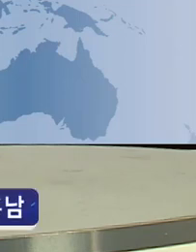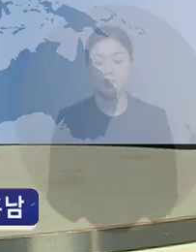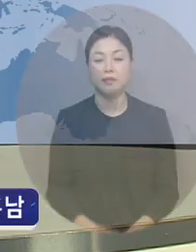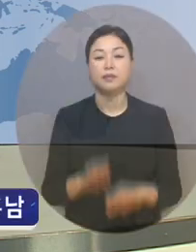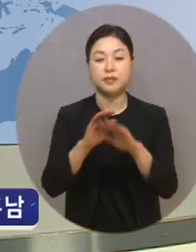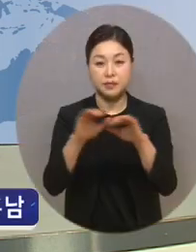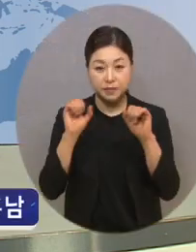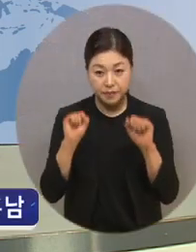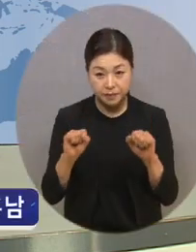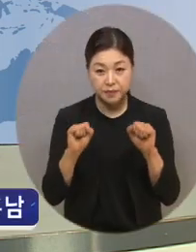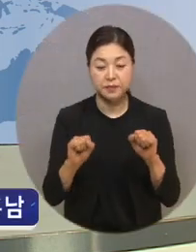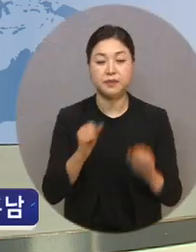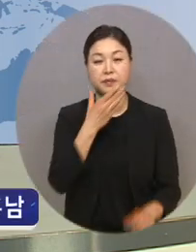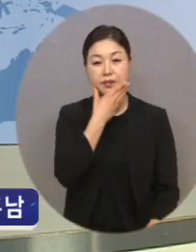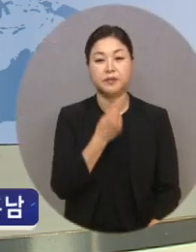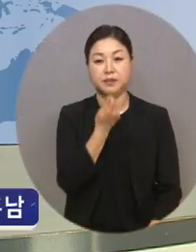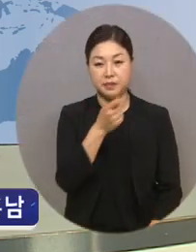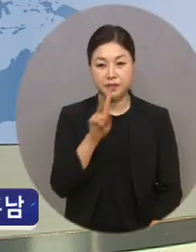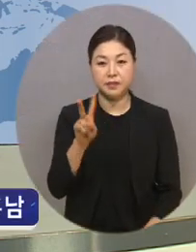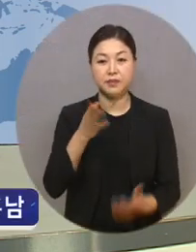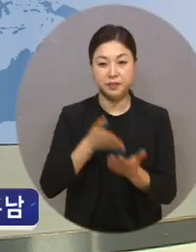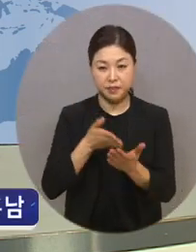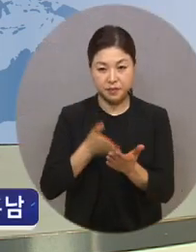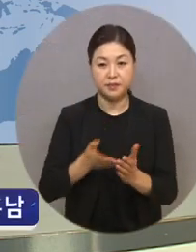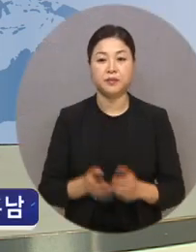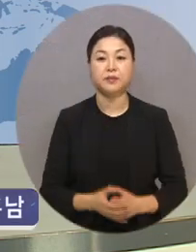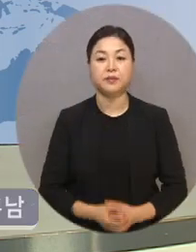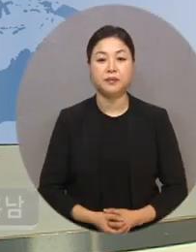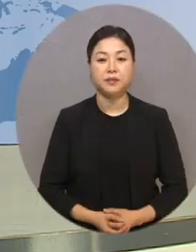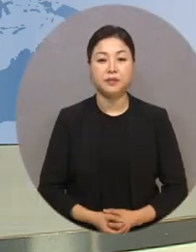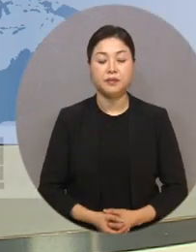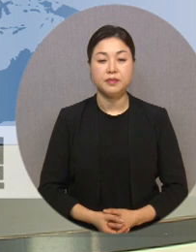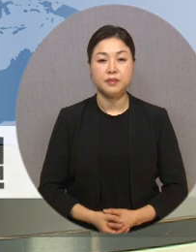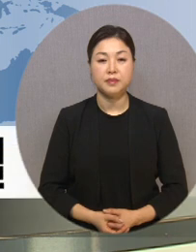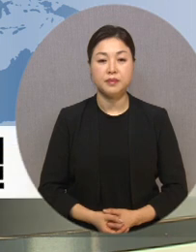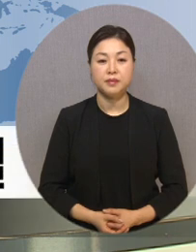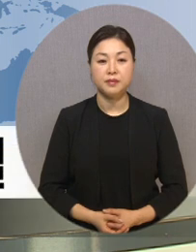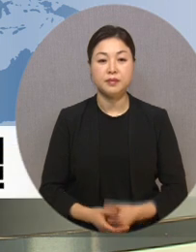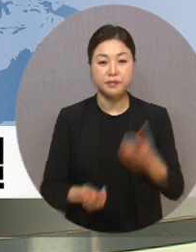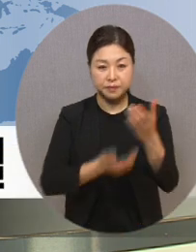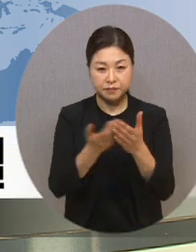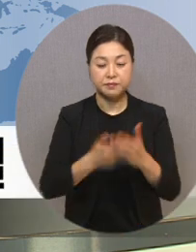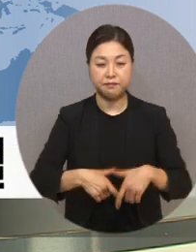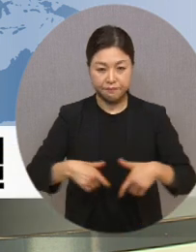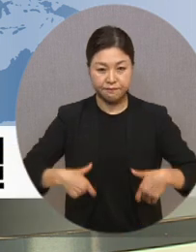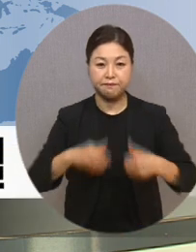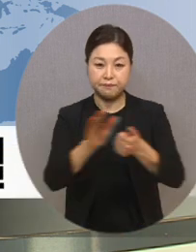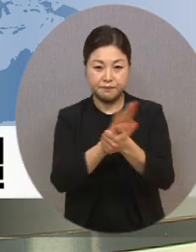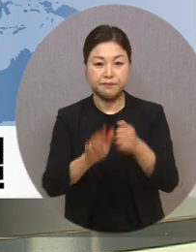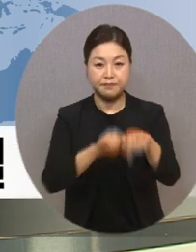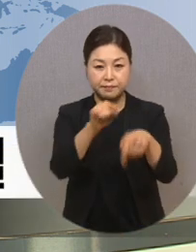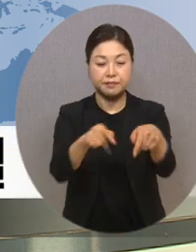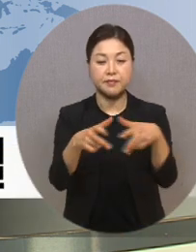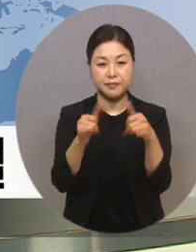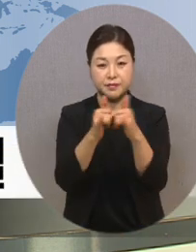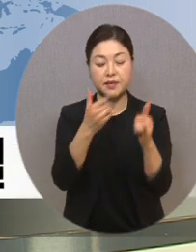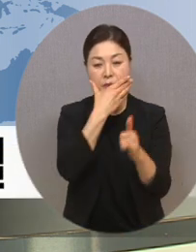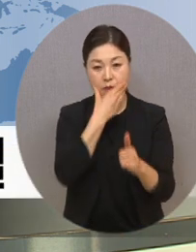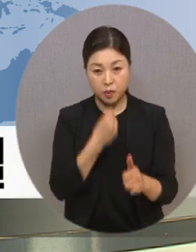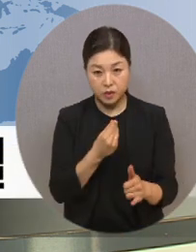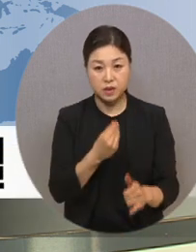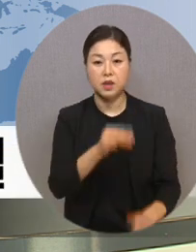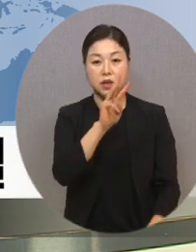시청자 여러분 안녕하십니까 WBC 복지 tv 뉴스 24입니다 나눔과 배려를 실천하는 장애인 복지 채널